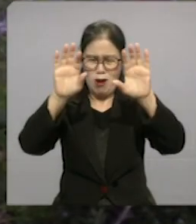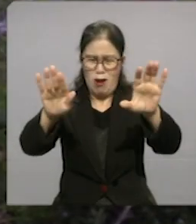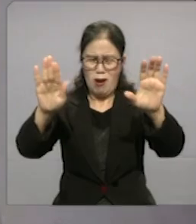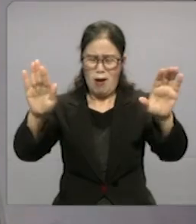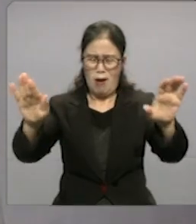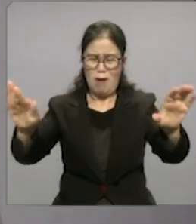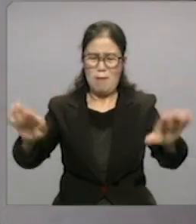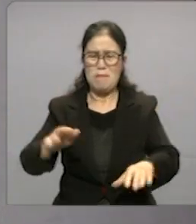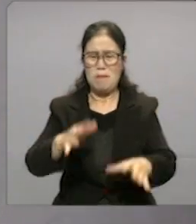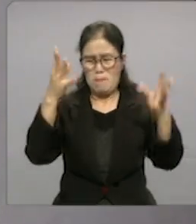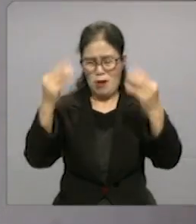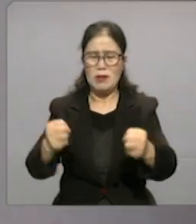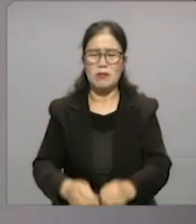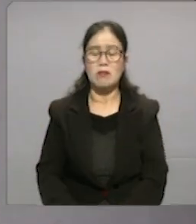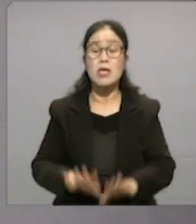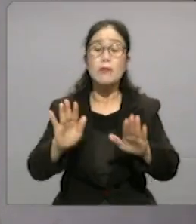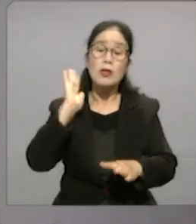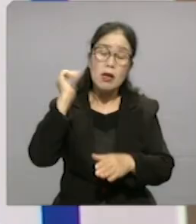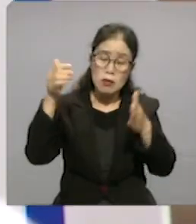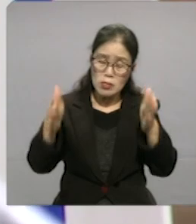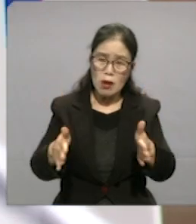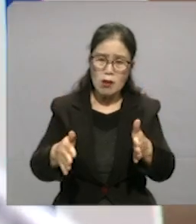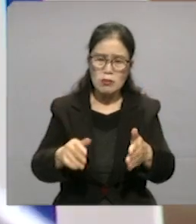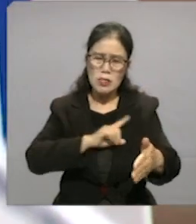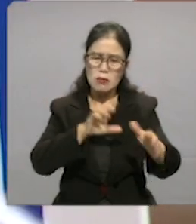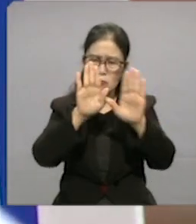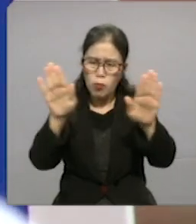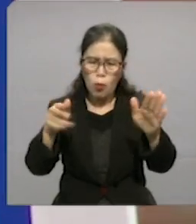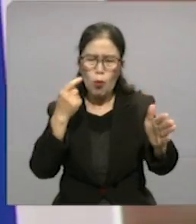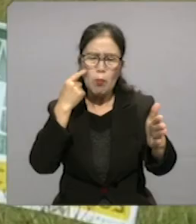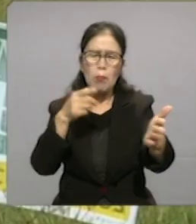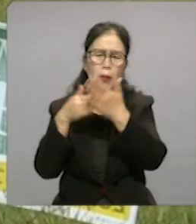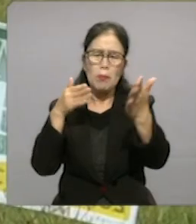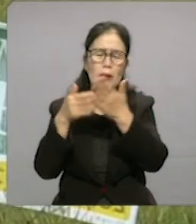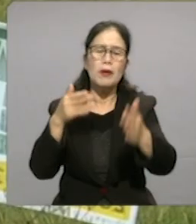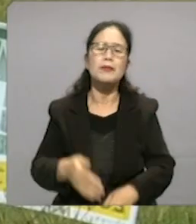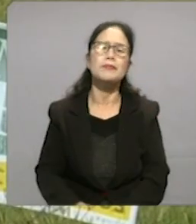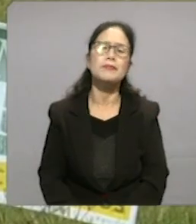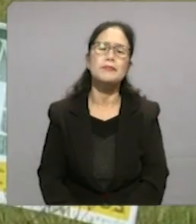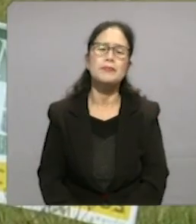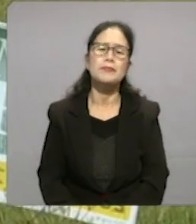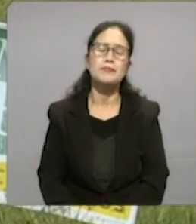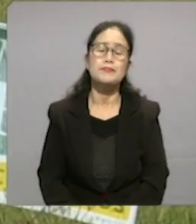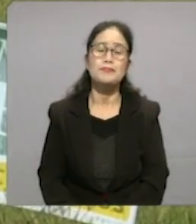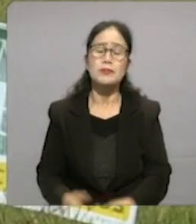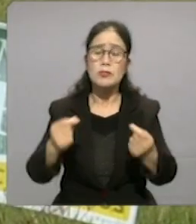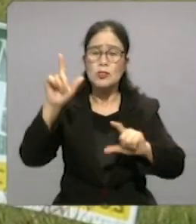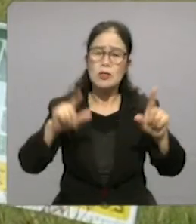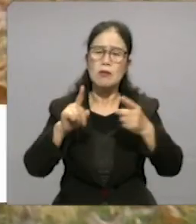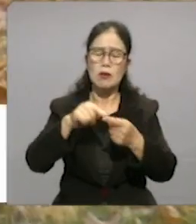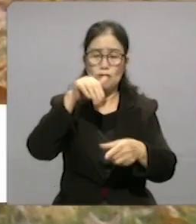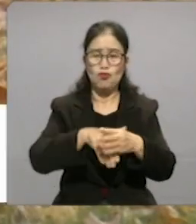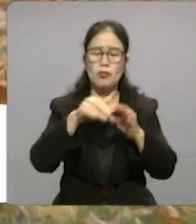없이 꽂혀 있었는데요 이번 대선 기간 동안에는 찾아보기가 어렵다는게 특징이라고 할 수 있겠습니다이 같은 현상에 대해